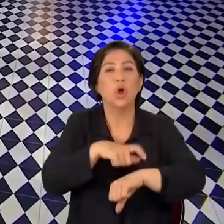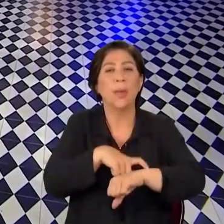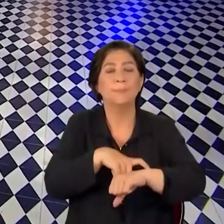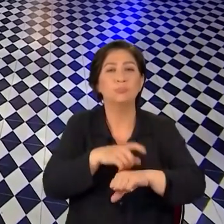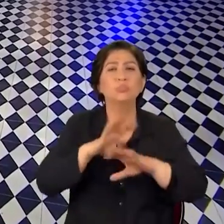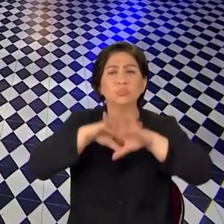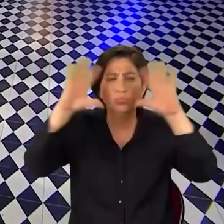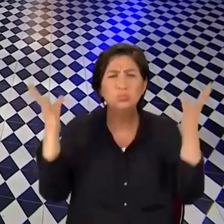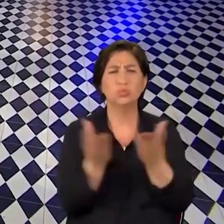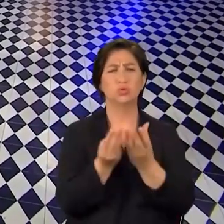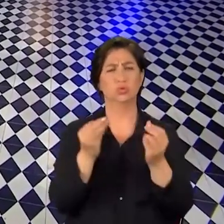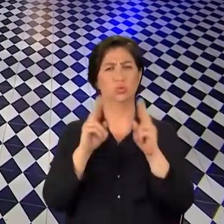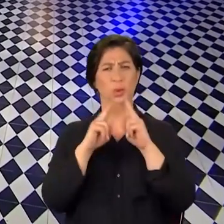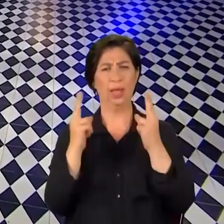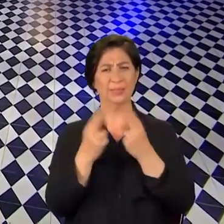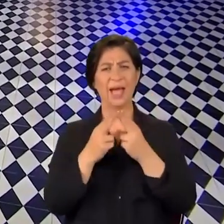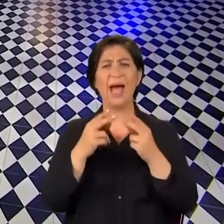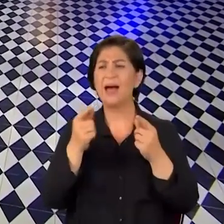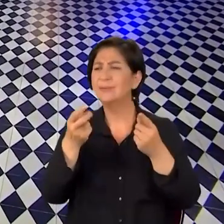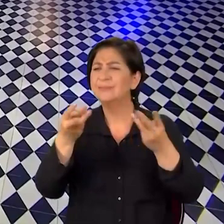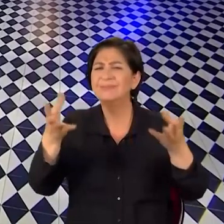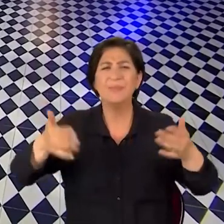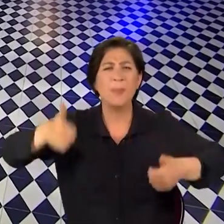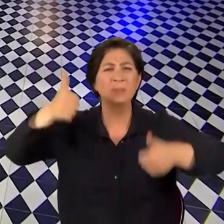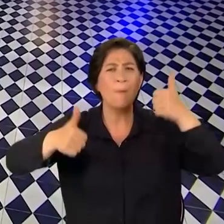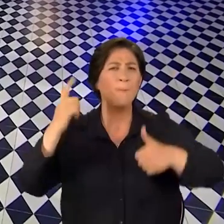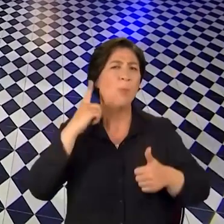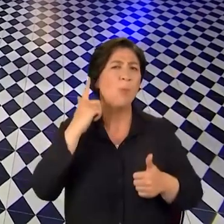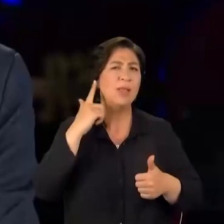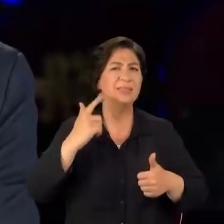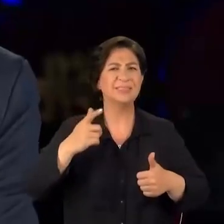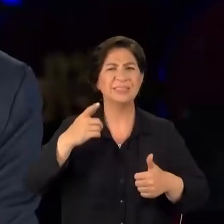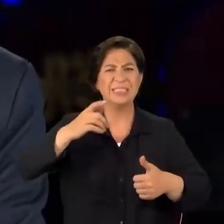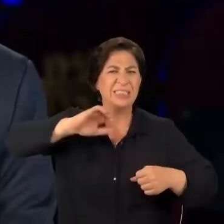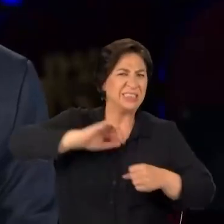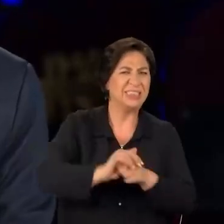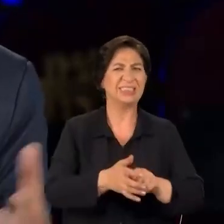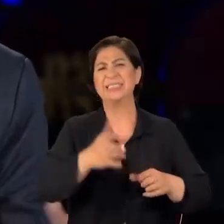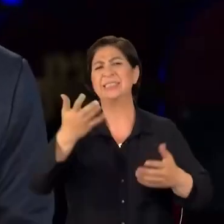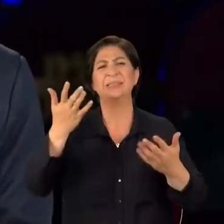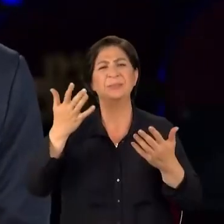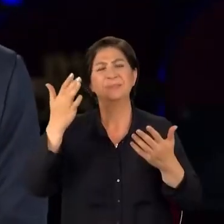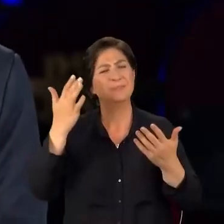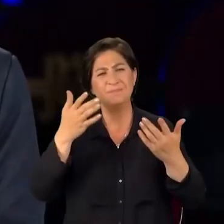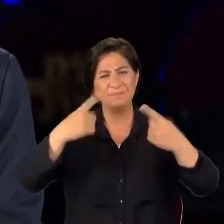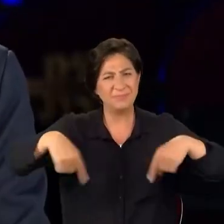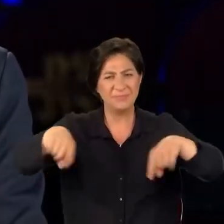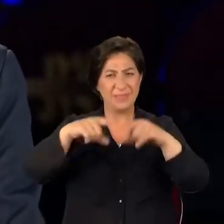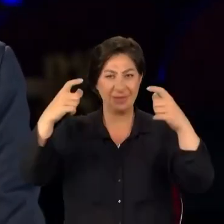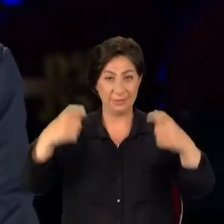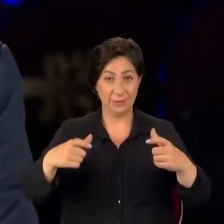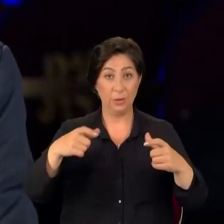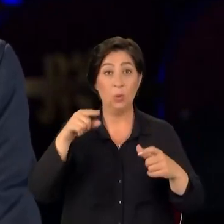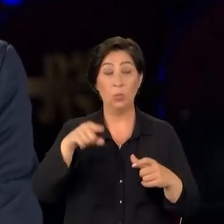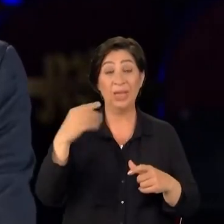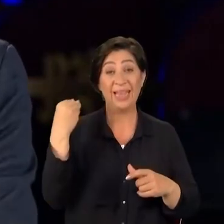yani bütün dünyada Putinleri, Trumpları ve benzerlerini var eden o popülist, faşist, şoven iklimi var eden bu